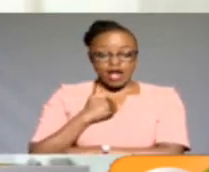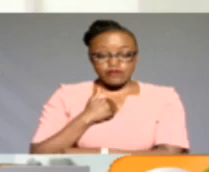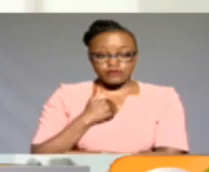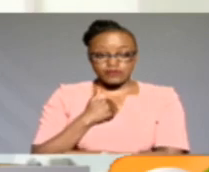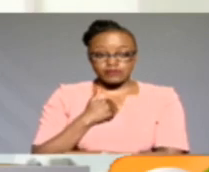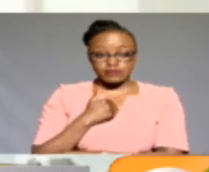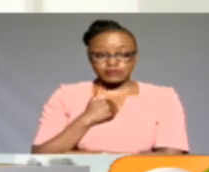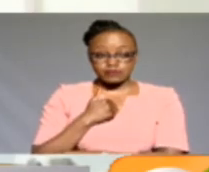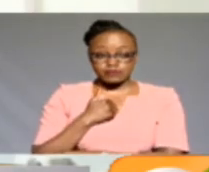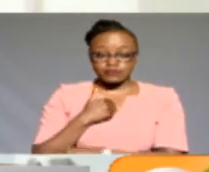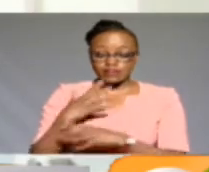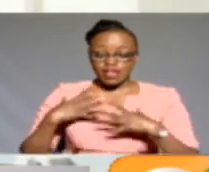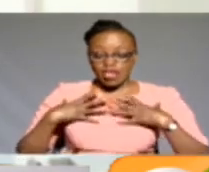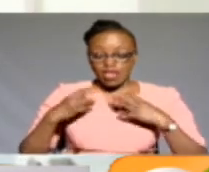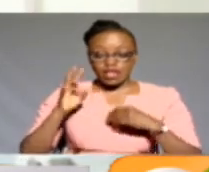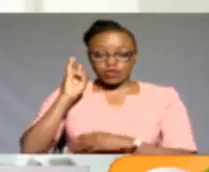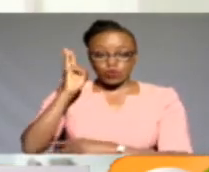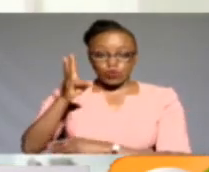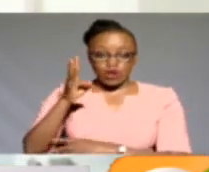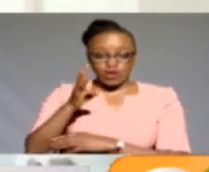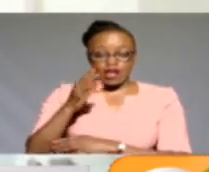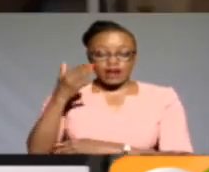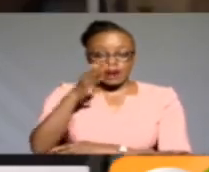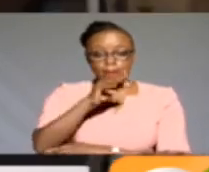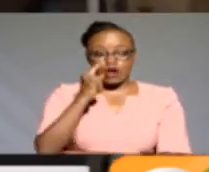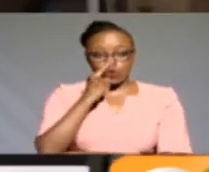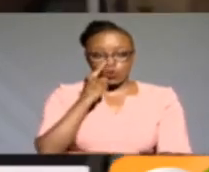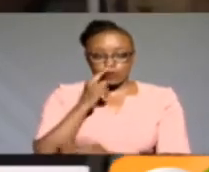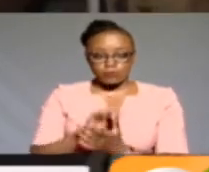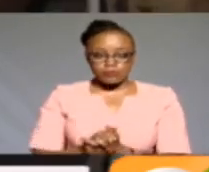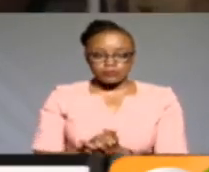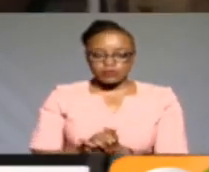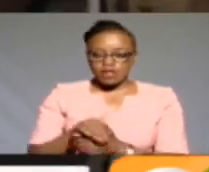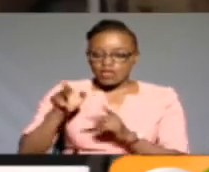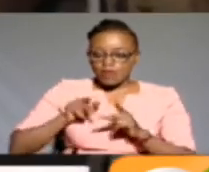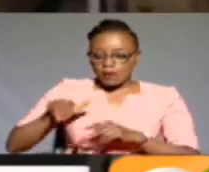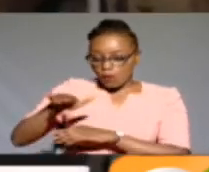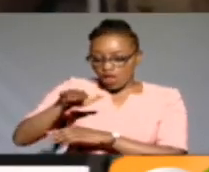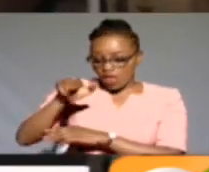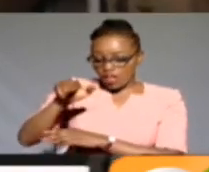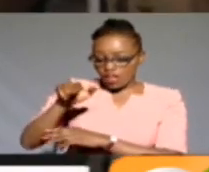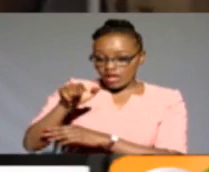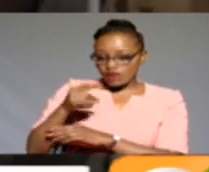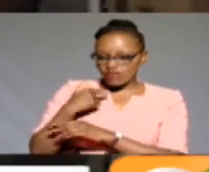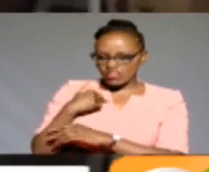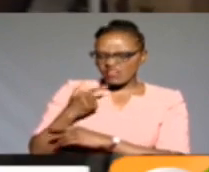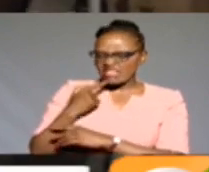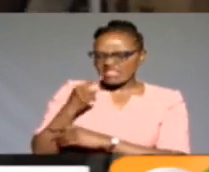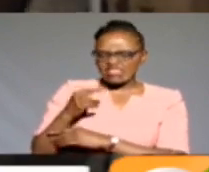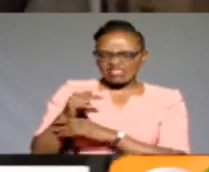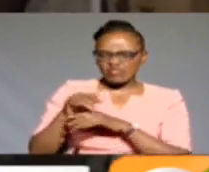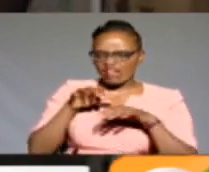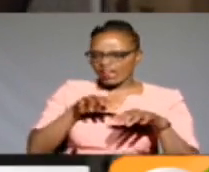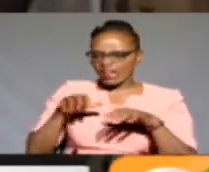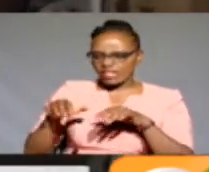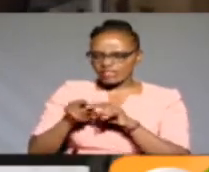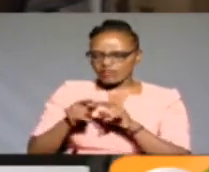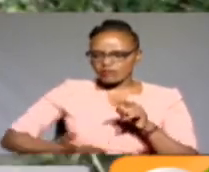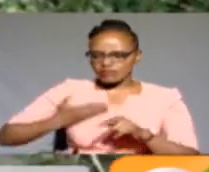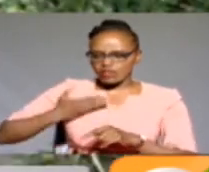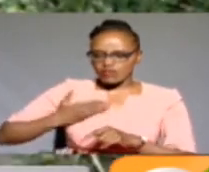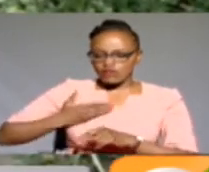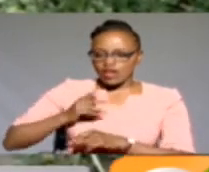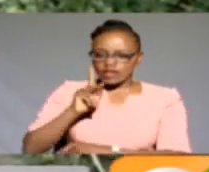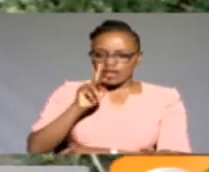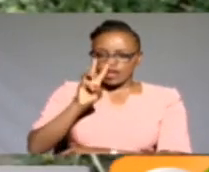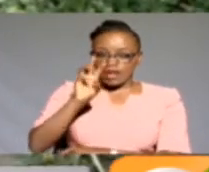ataweza kupona haraka na kurudi nyumbani. Area residents have directed their frustrations and anger towards the Kenya